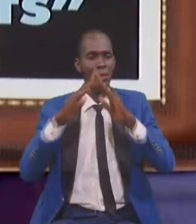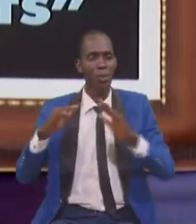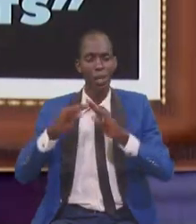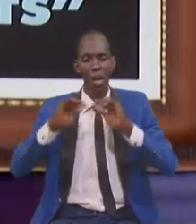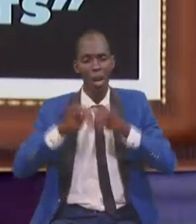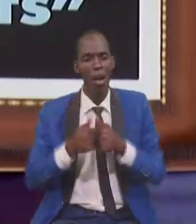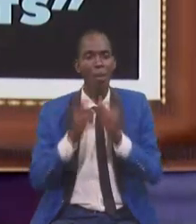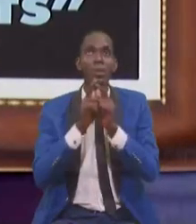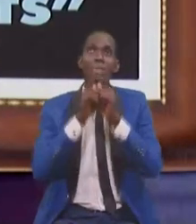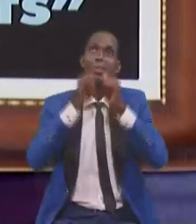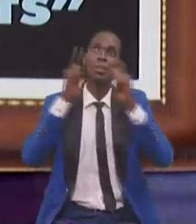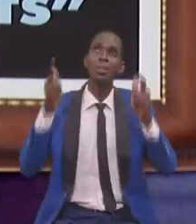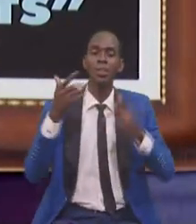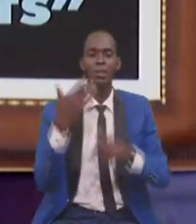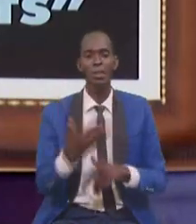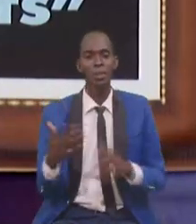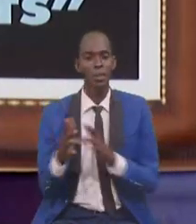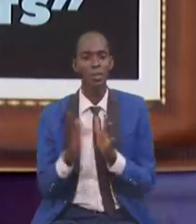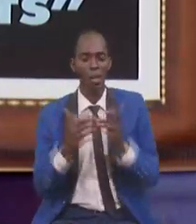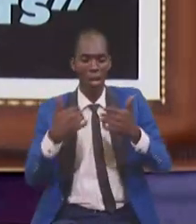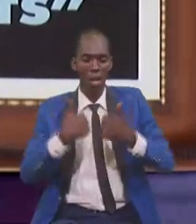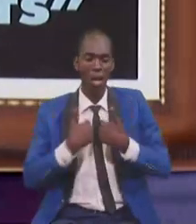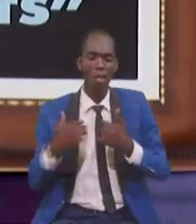Jésus avait fait pour lui.